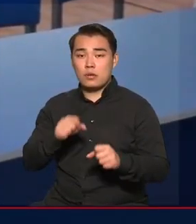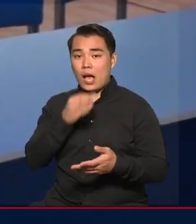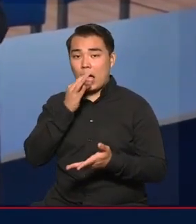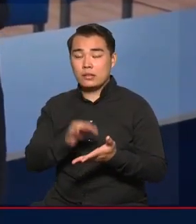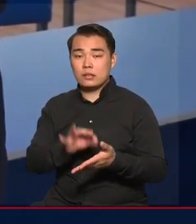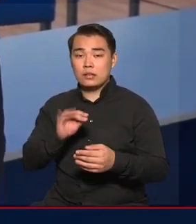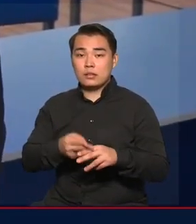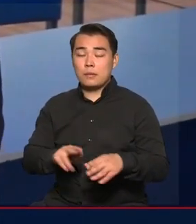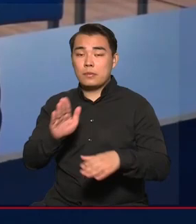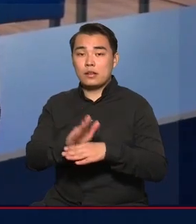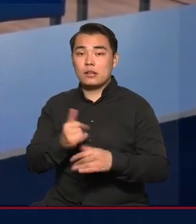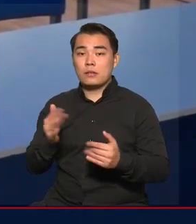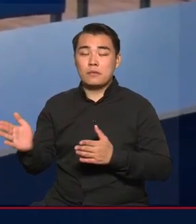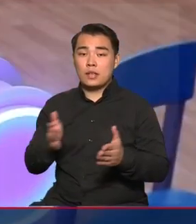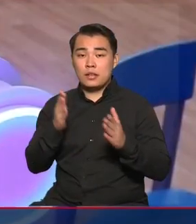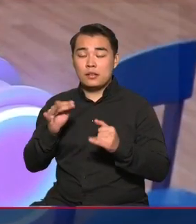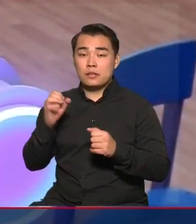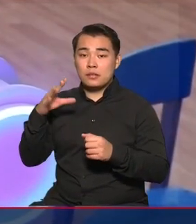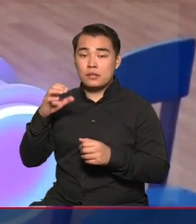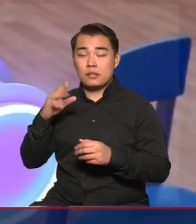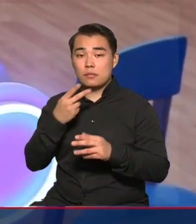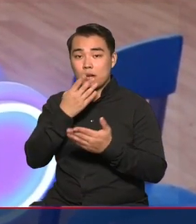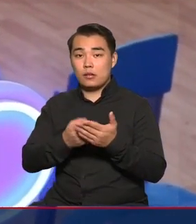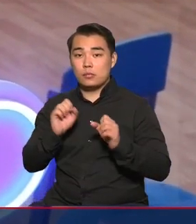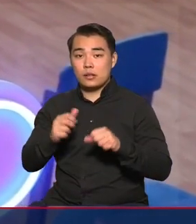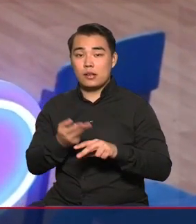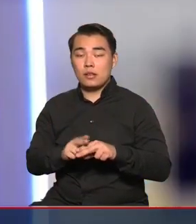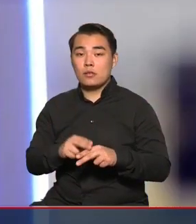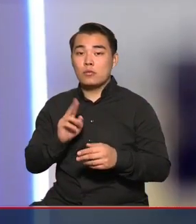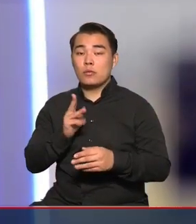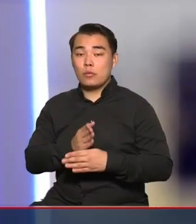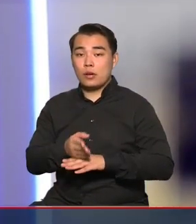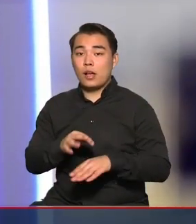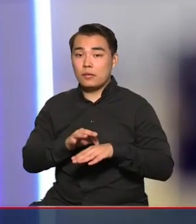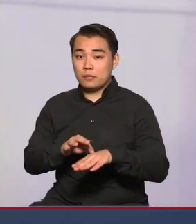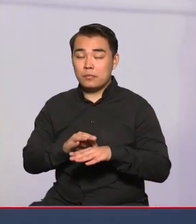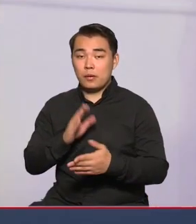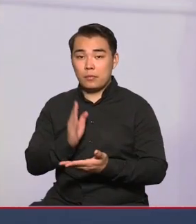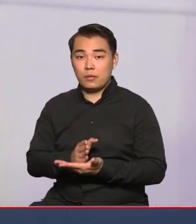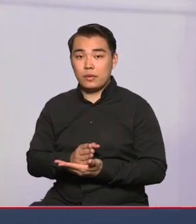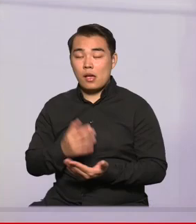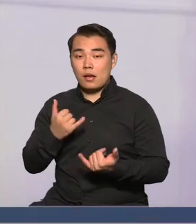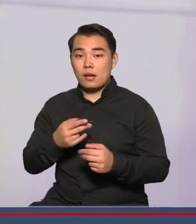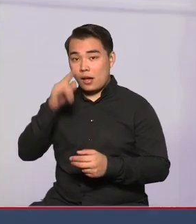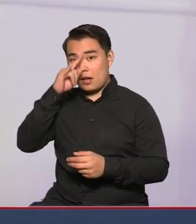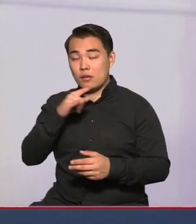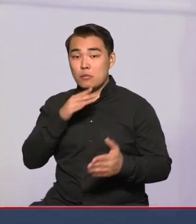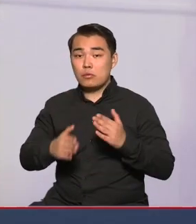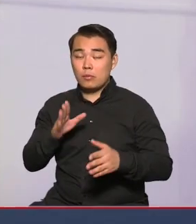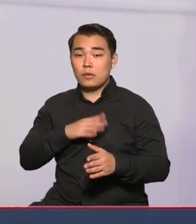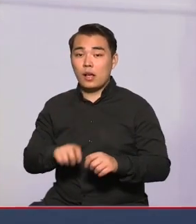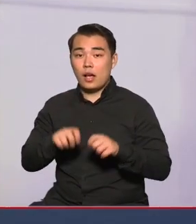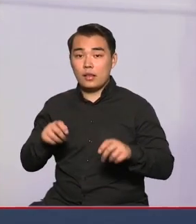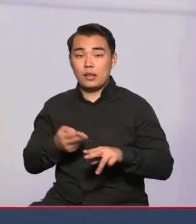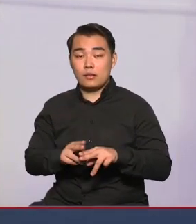орындайды. Жарық пен желдеткішті қоса алады. Тіпті колледжге келген кеткенді күтіп ап шығарып салып тұрады. Бізге неге қазақ робот шығармасқа деген идеядан келді.